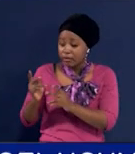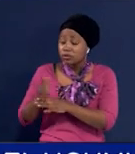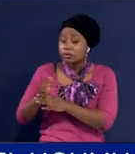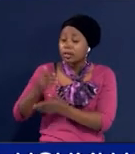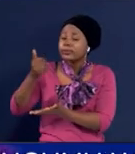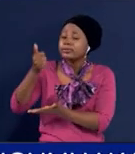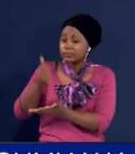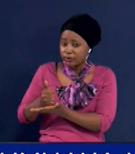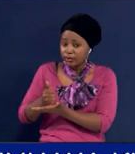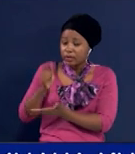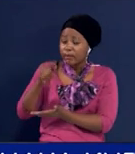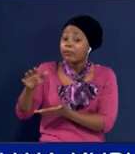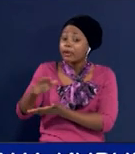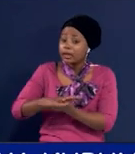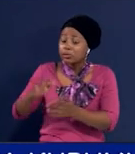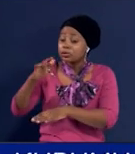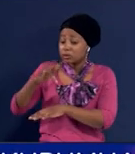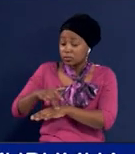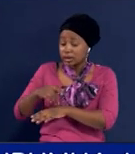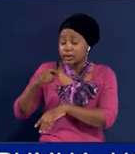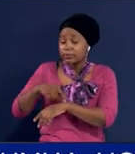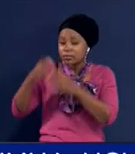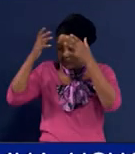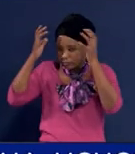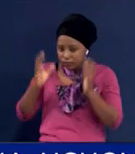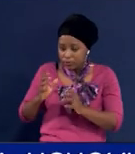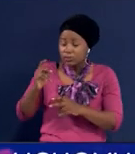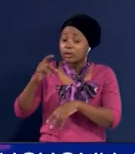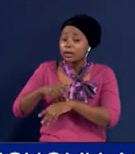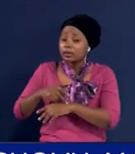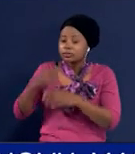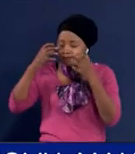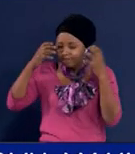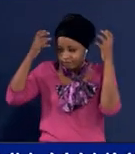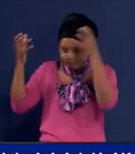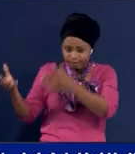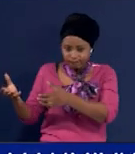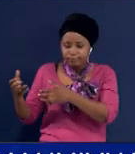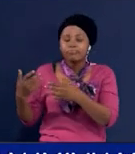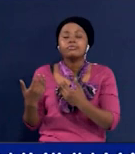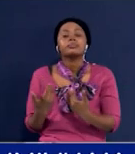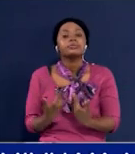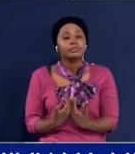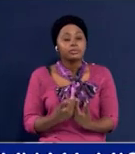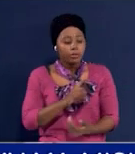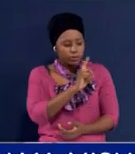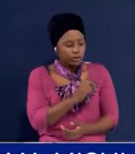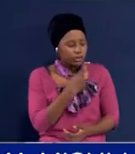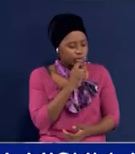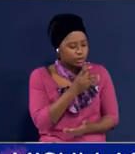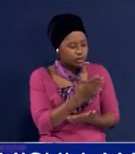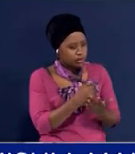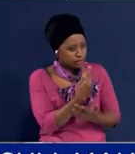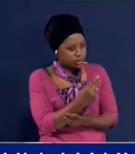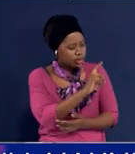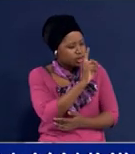sanitizer kuna maeneo utaigusa wakati unaivaa na utaigusa wakati unaivua. Swali lake hili lilikuwa katao, lilikuwa na sehemu mbili. Alikuwa anasema